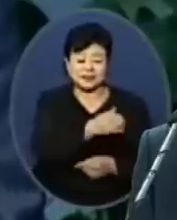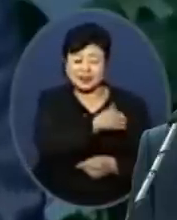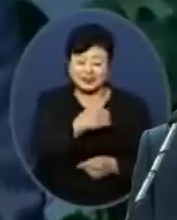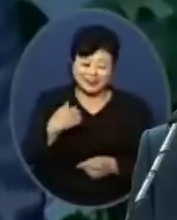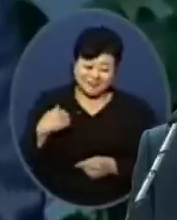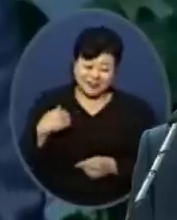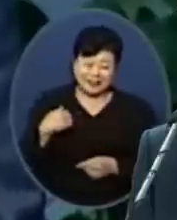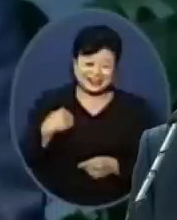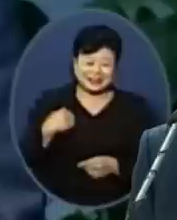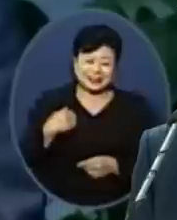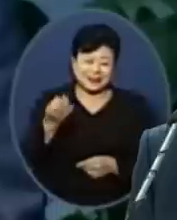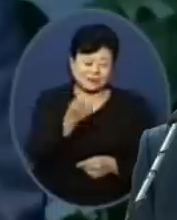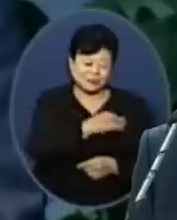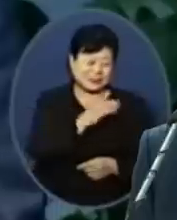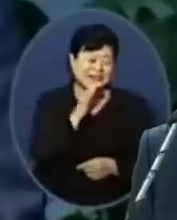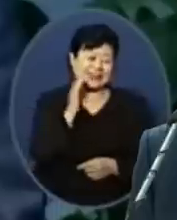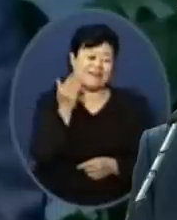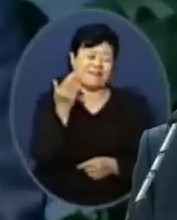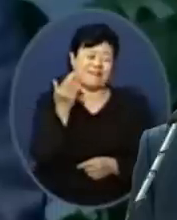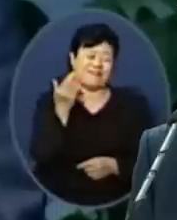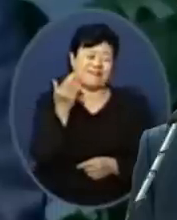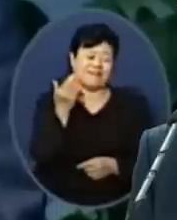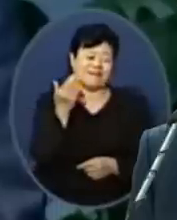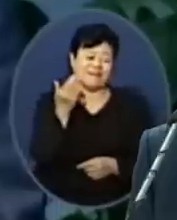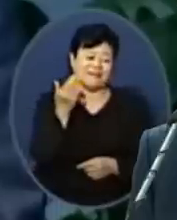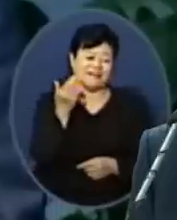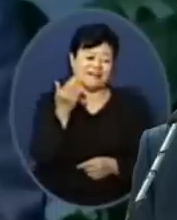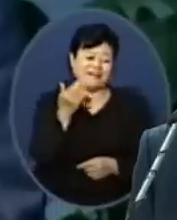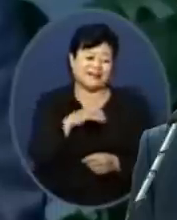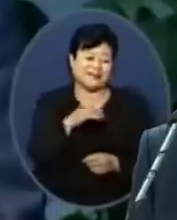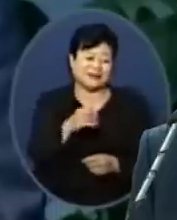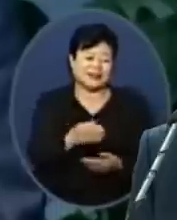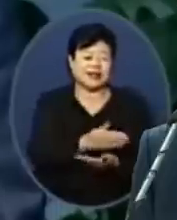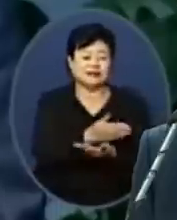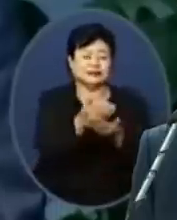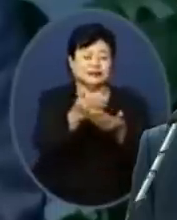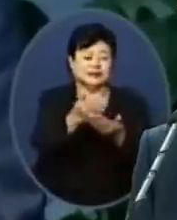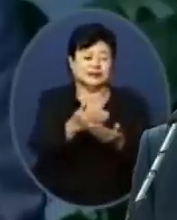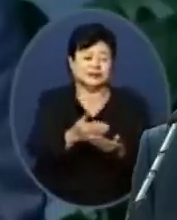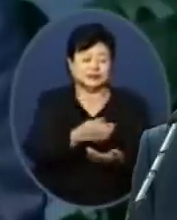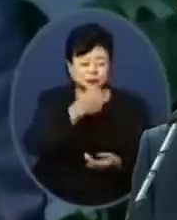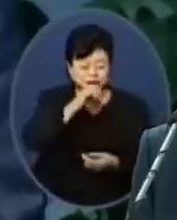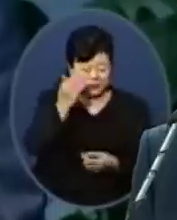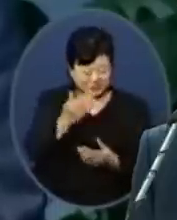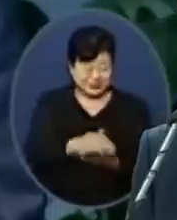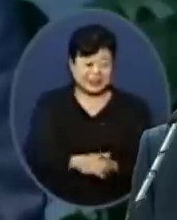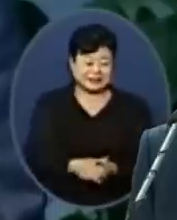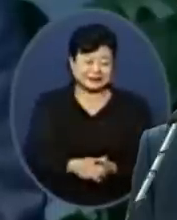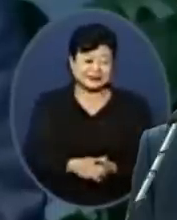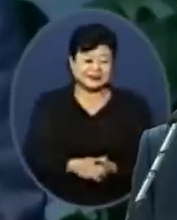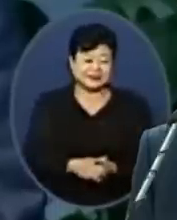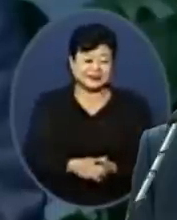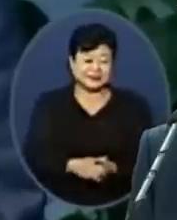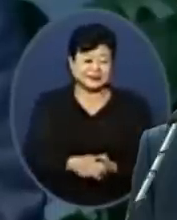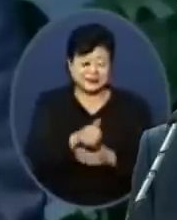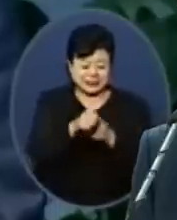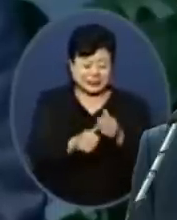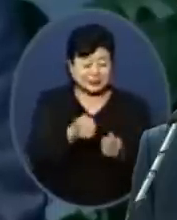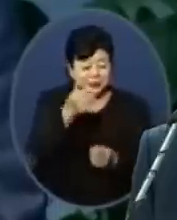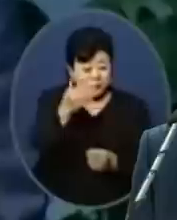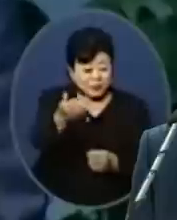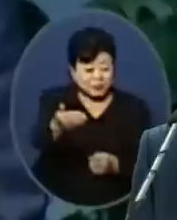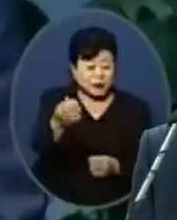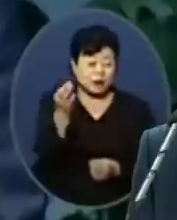능력한 부자가 되어서 이웃과 나누는 여러분 자신을 꿈꿔야 되는 것입니다. 하나님은